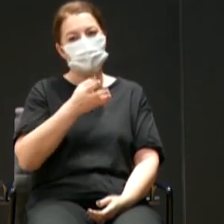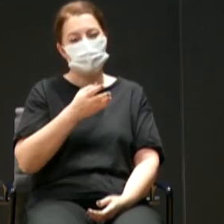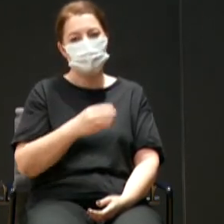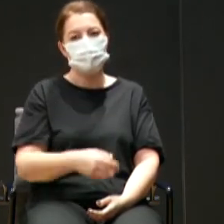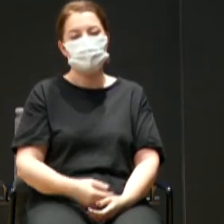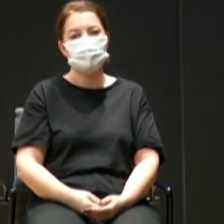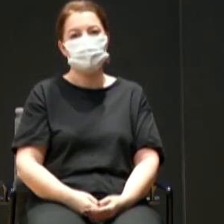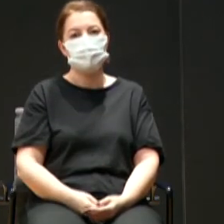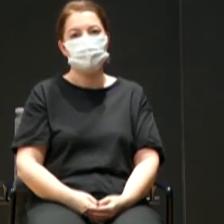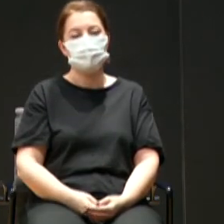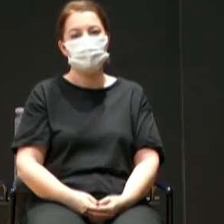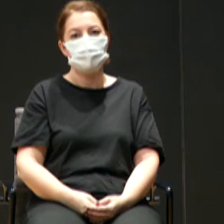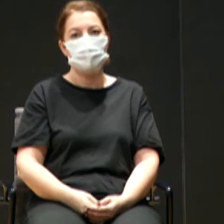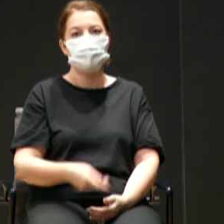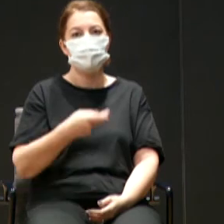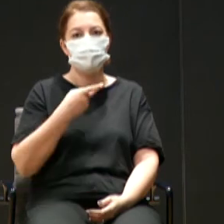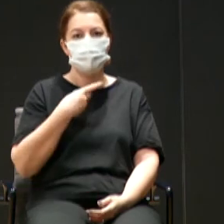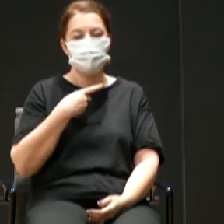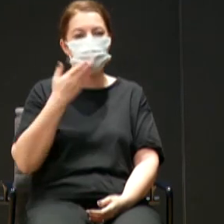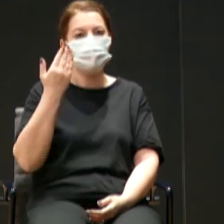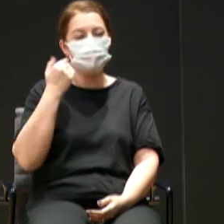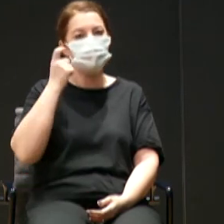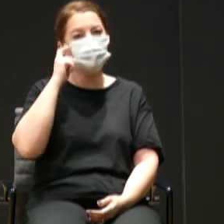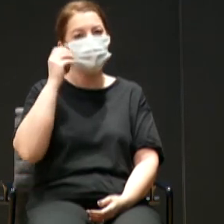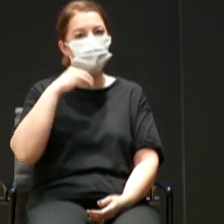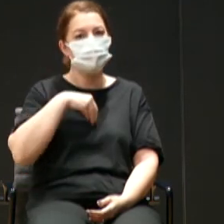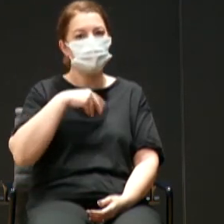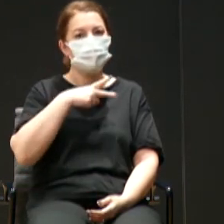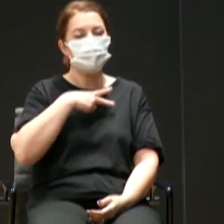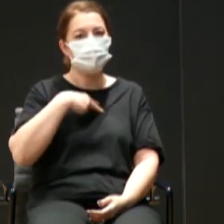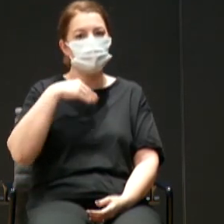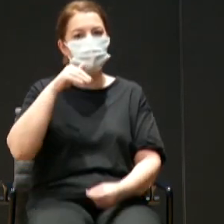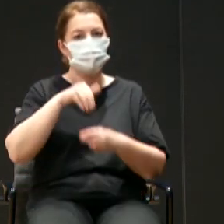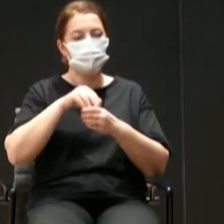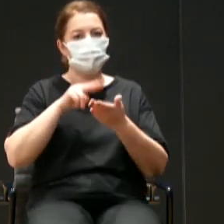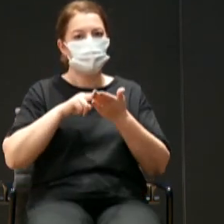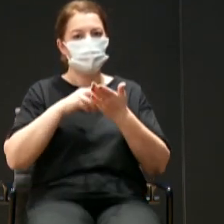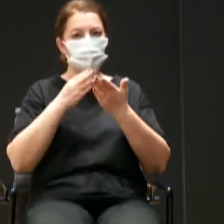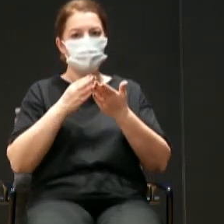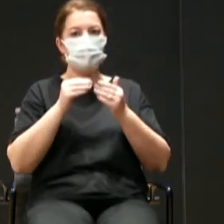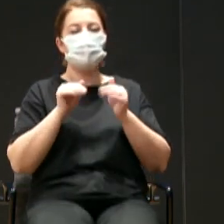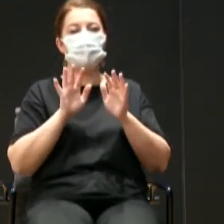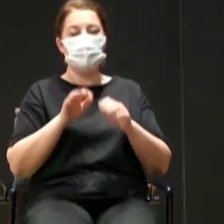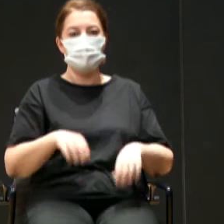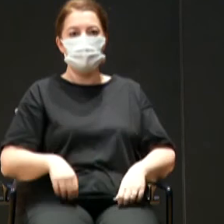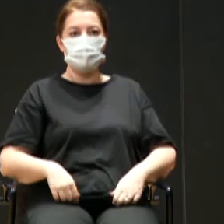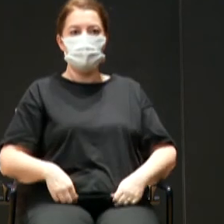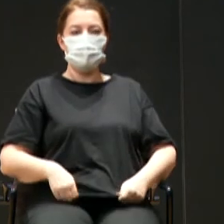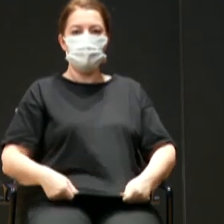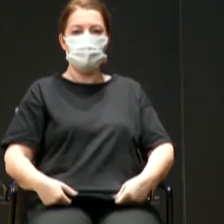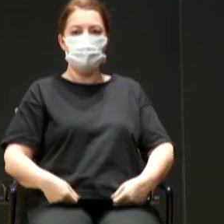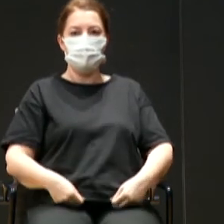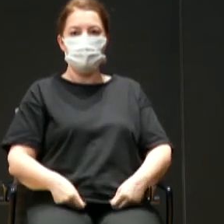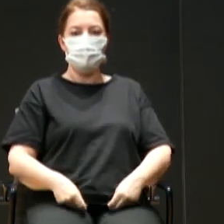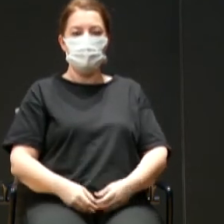Bey bizden evvel zannedersem belediye meclis üyesiydi. Yok. Değil miydi?